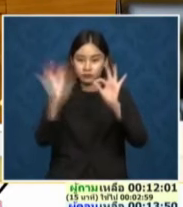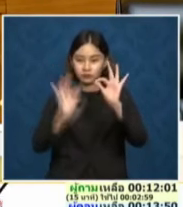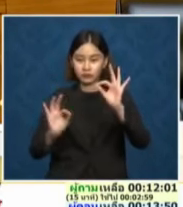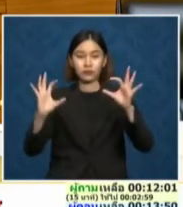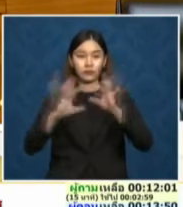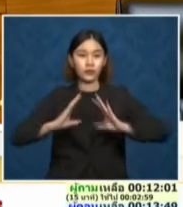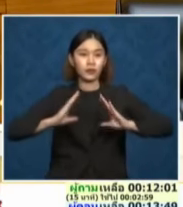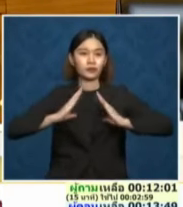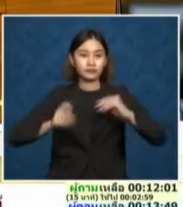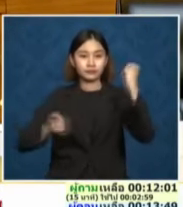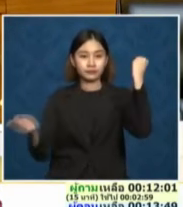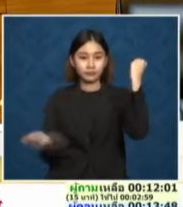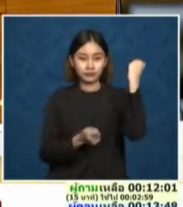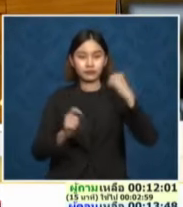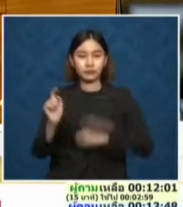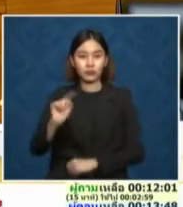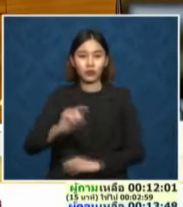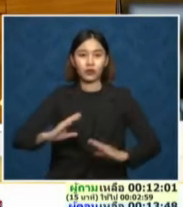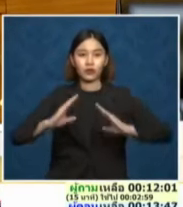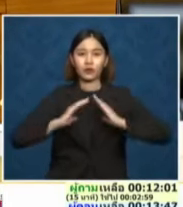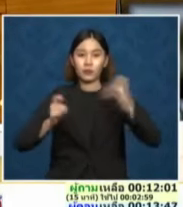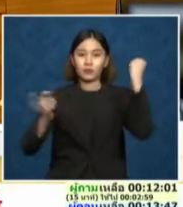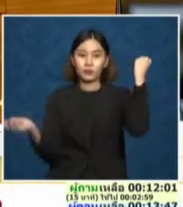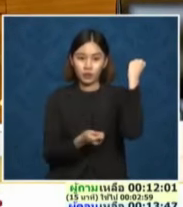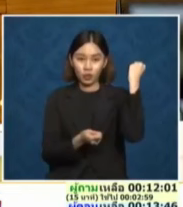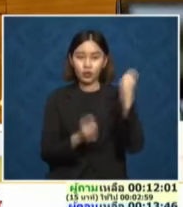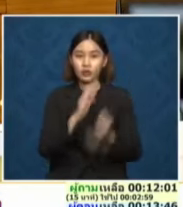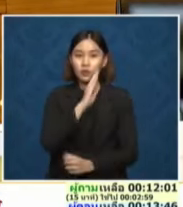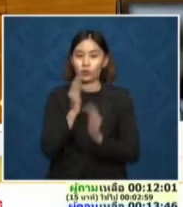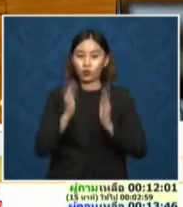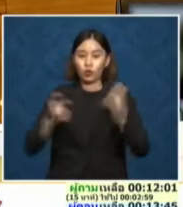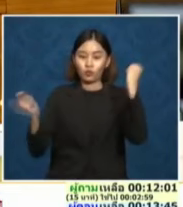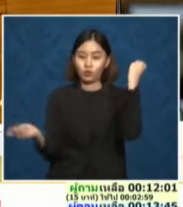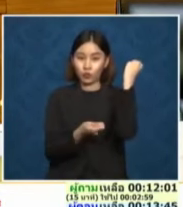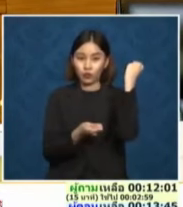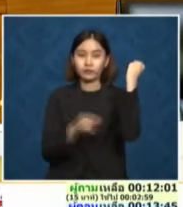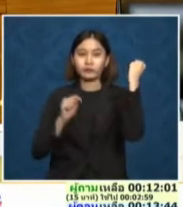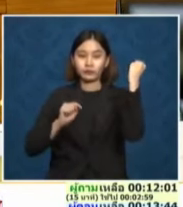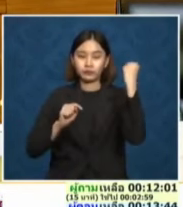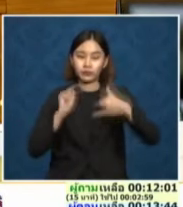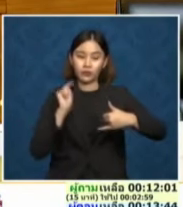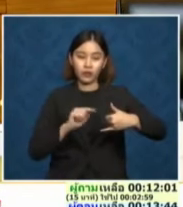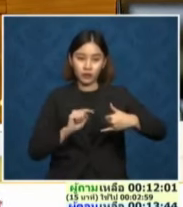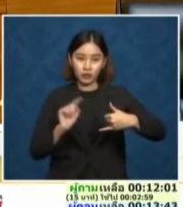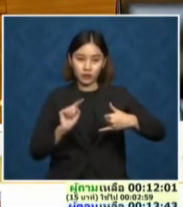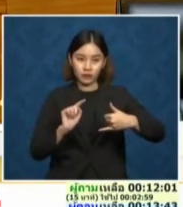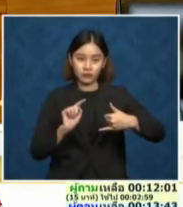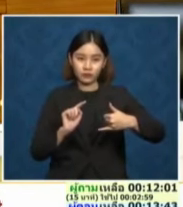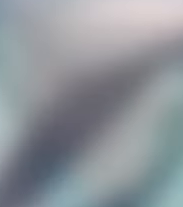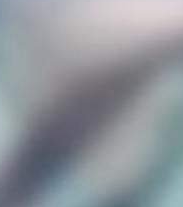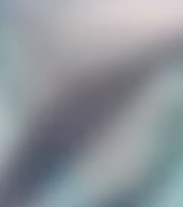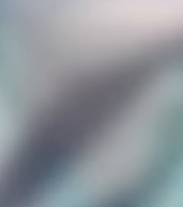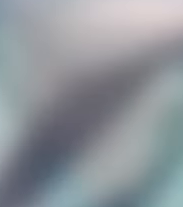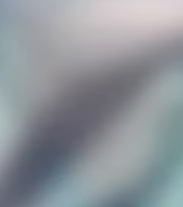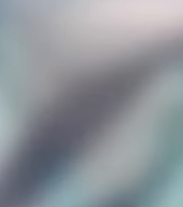นี่เรื่องมันมีแค่นี้เองครับ3ขั้นตอนถ้าเกิดท่านตอบเคลียร์ผมคิดว่าเป็นผลดีกับอดีตนายกทักษิณและก็เป็นผลดีต่อท่านรัฐมนตรี